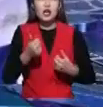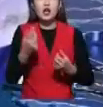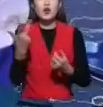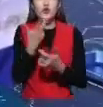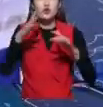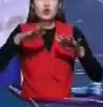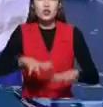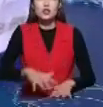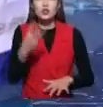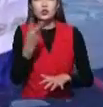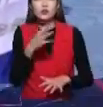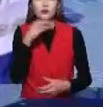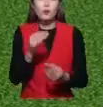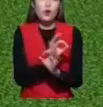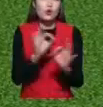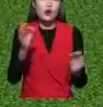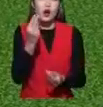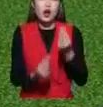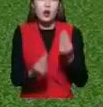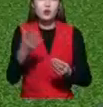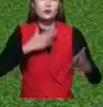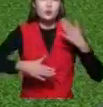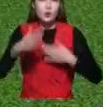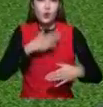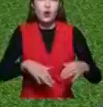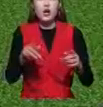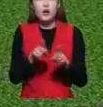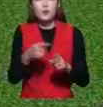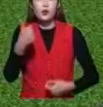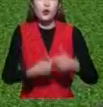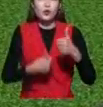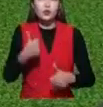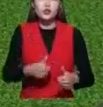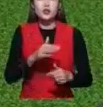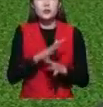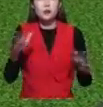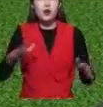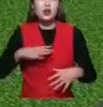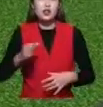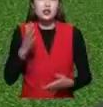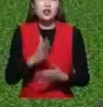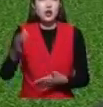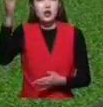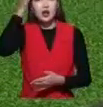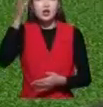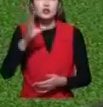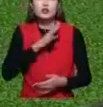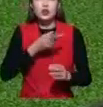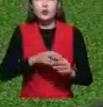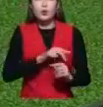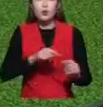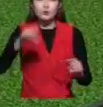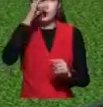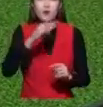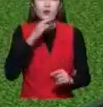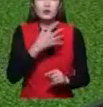кезеңде өте жақсы ойнады. Бұл әрине қуантады. Мұндай ойында олардың шеберлігі артады. Естеріңізге сала кетейік, осыған дейін